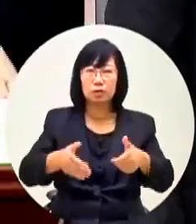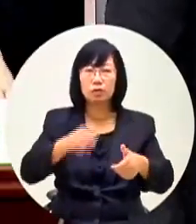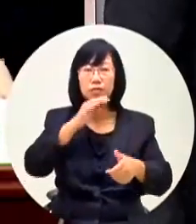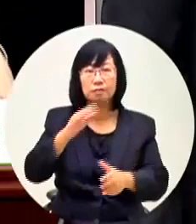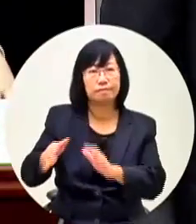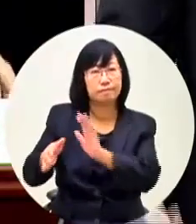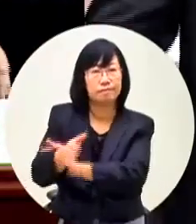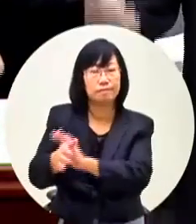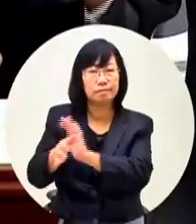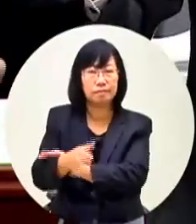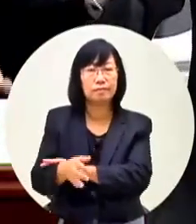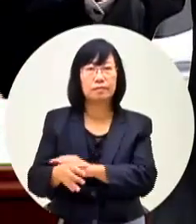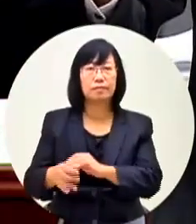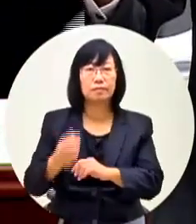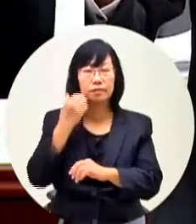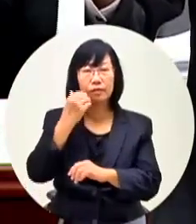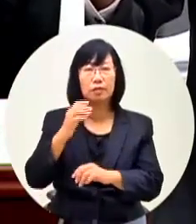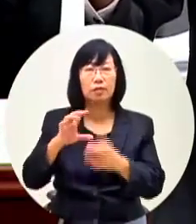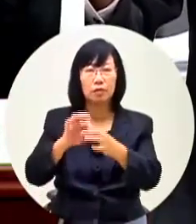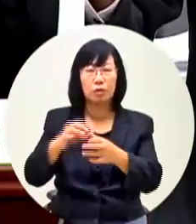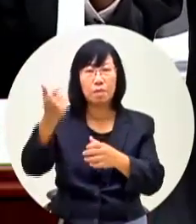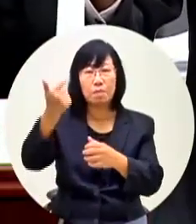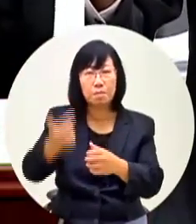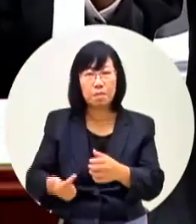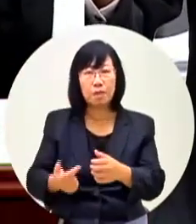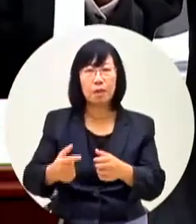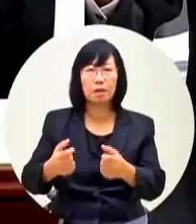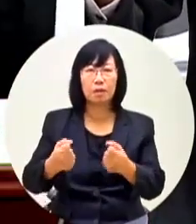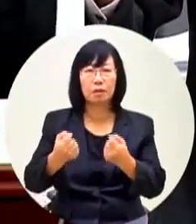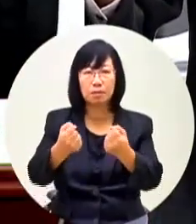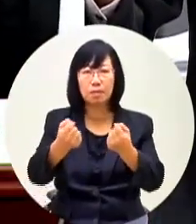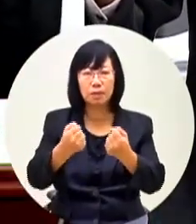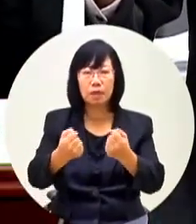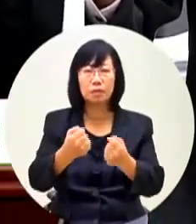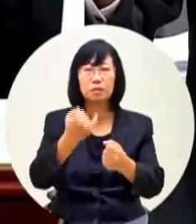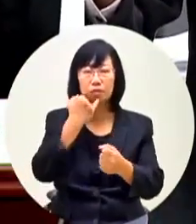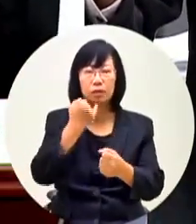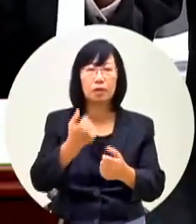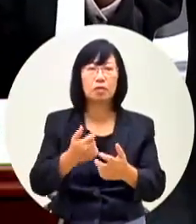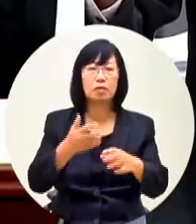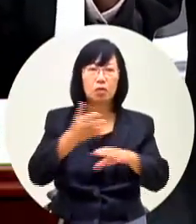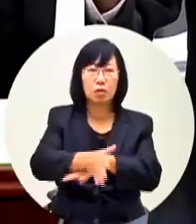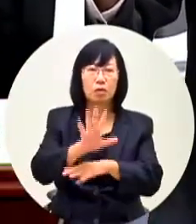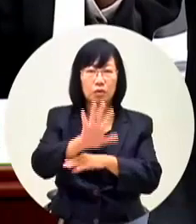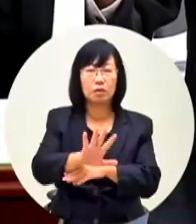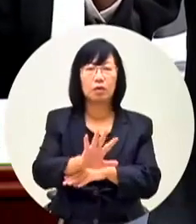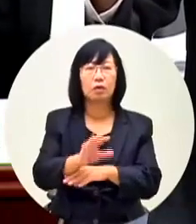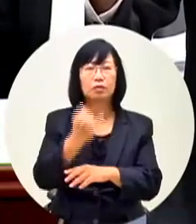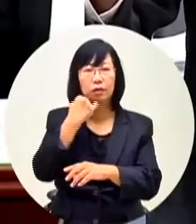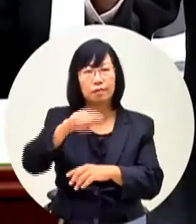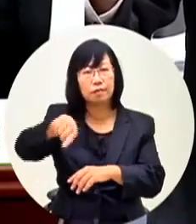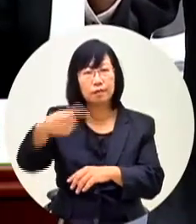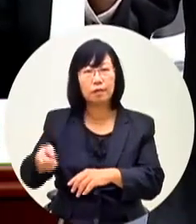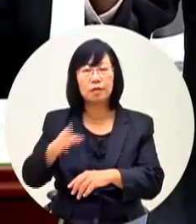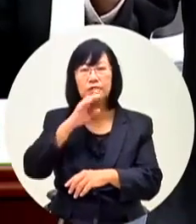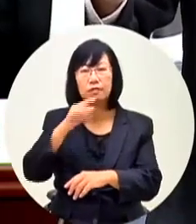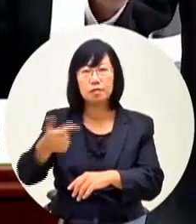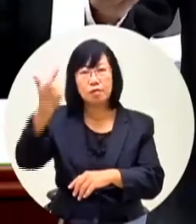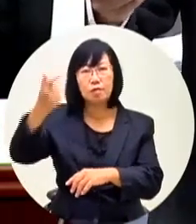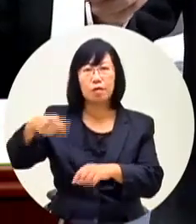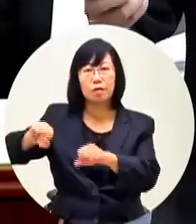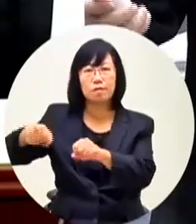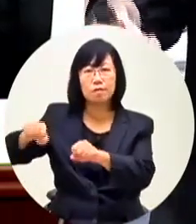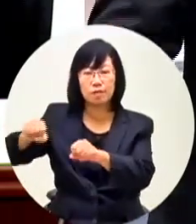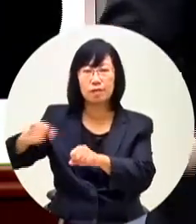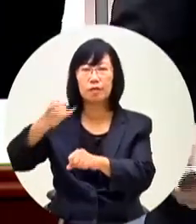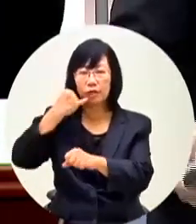个侧面的慢车道先通车，完成了以后再来把这个快车道去通车，